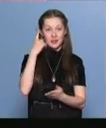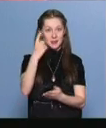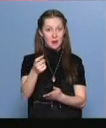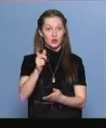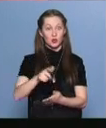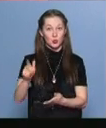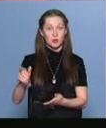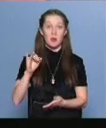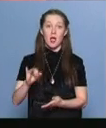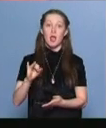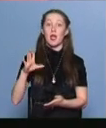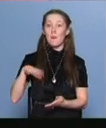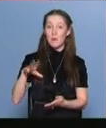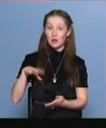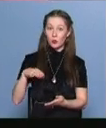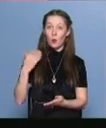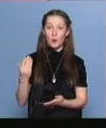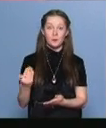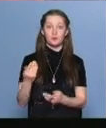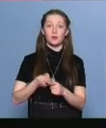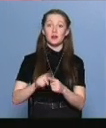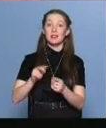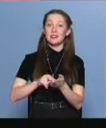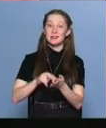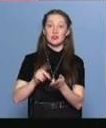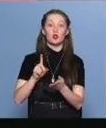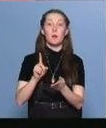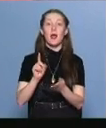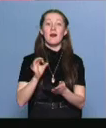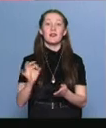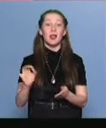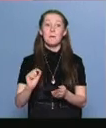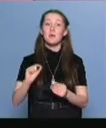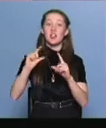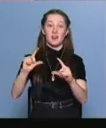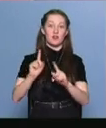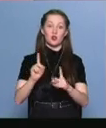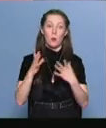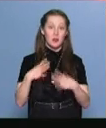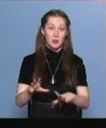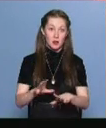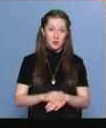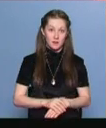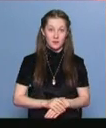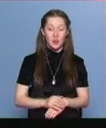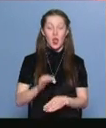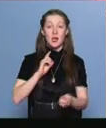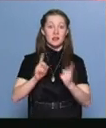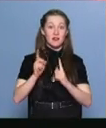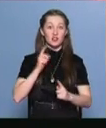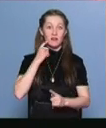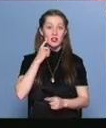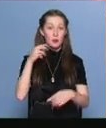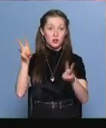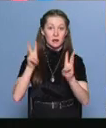Хорошо. И потом, какие будут цены здесь. Чтобы ни на копейку там булка хлеба не была дороже. Хорошо. Совещание в Сарапульской